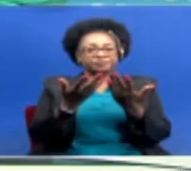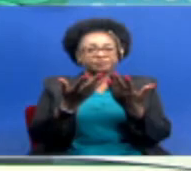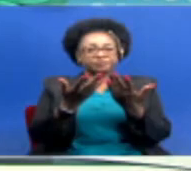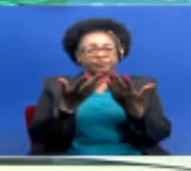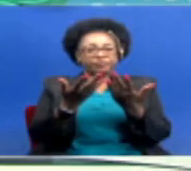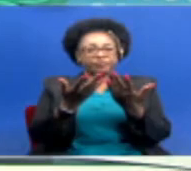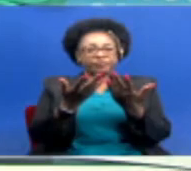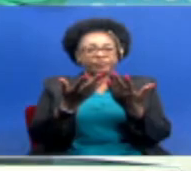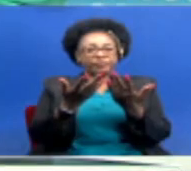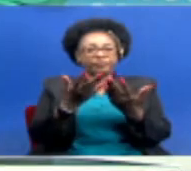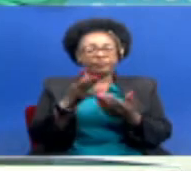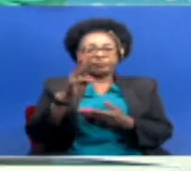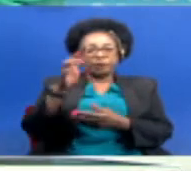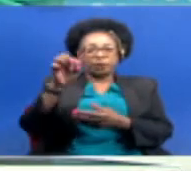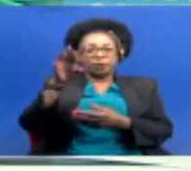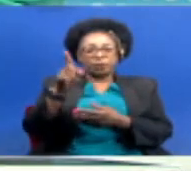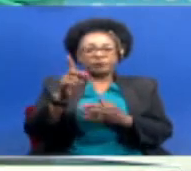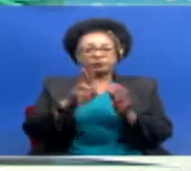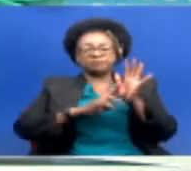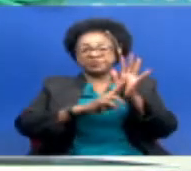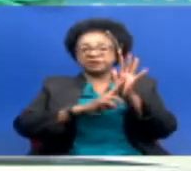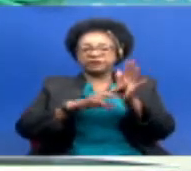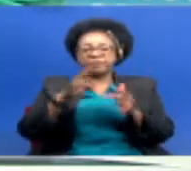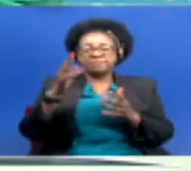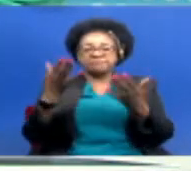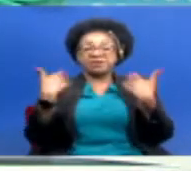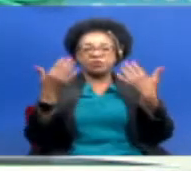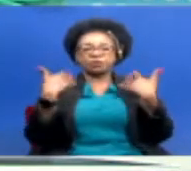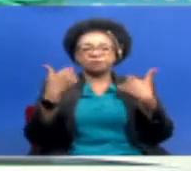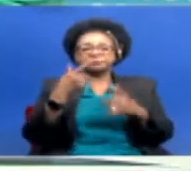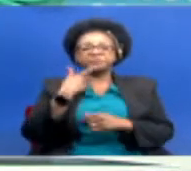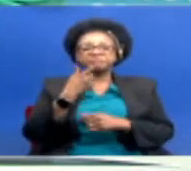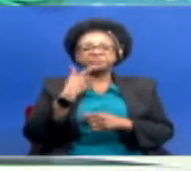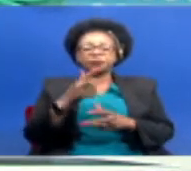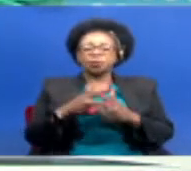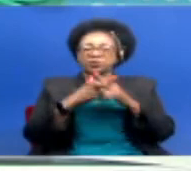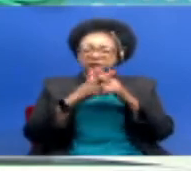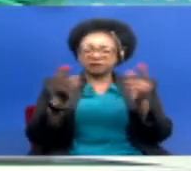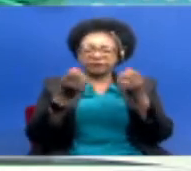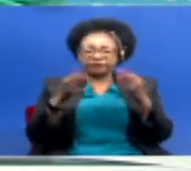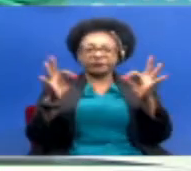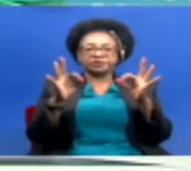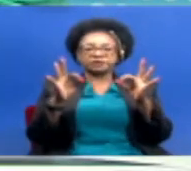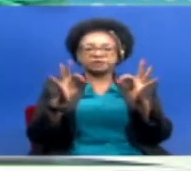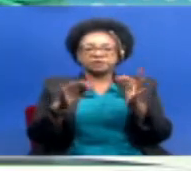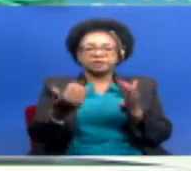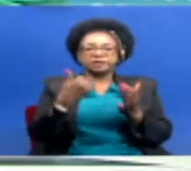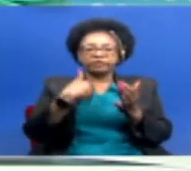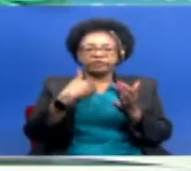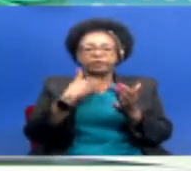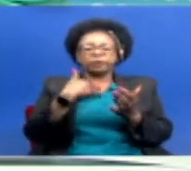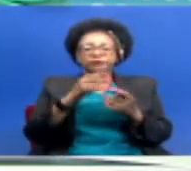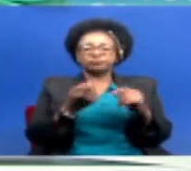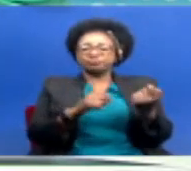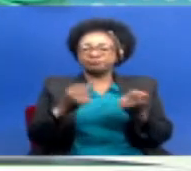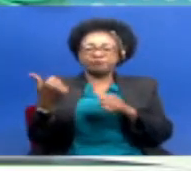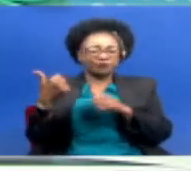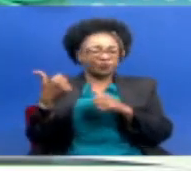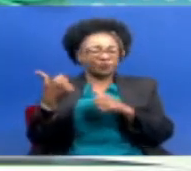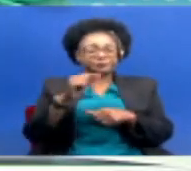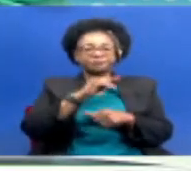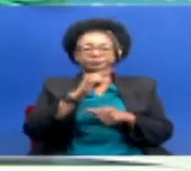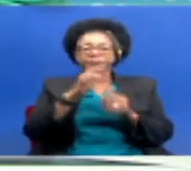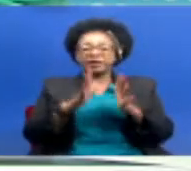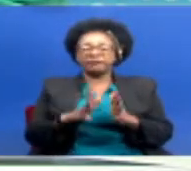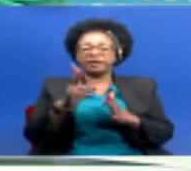Wakilishi wadi katika kaunti ya Meru wametangaza kwamba wanaanzisha upya mchakato wa kukata kutaka kumngatua mamlakani gavana